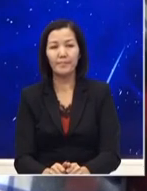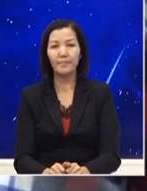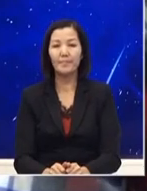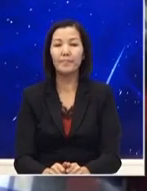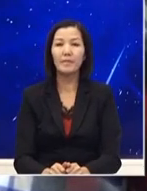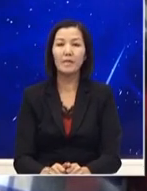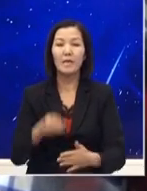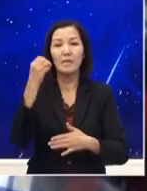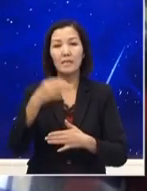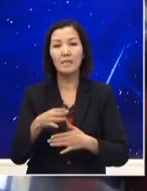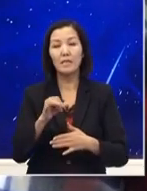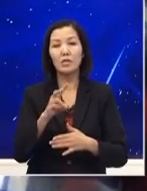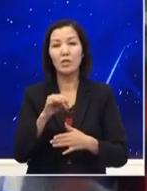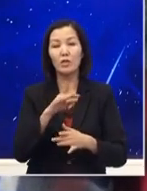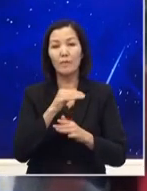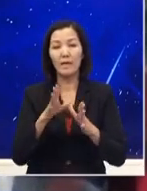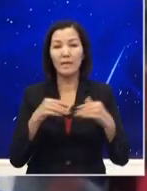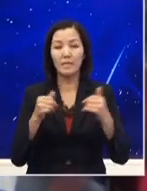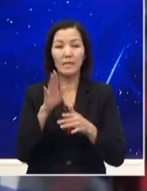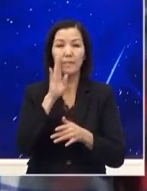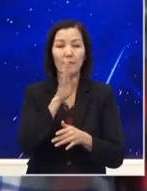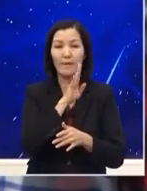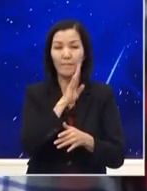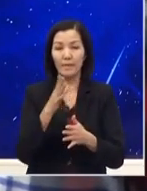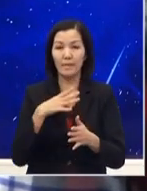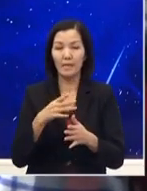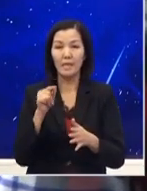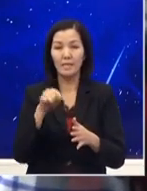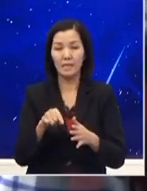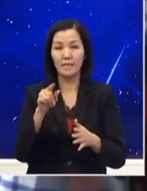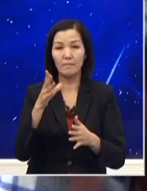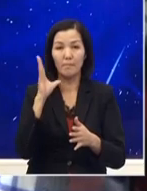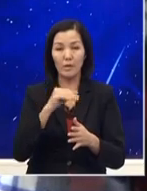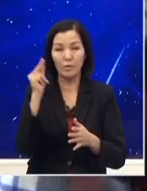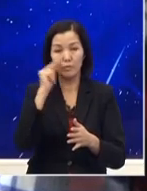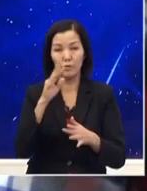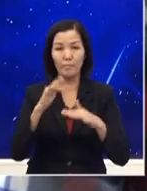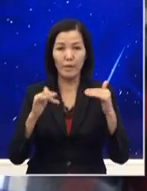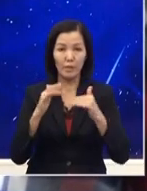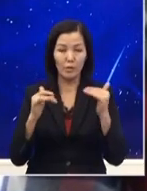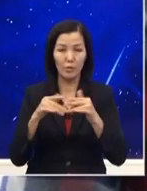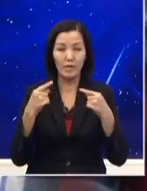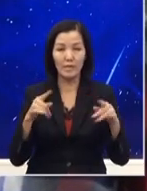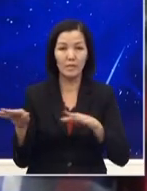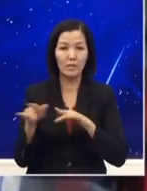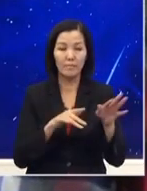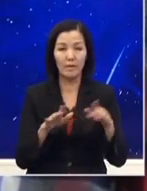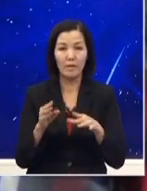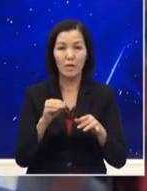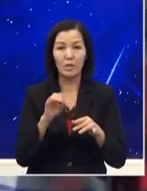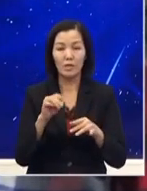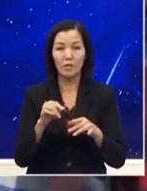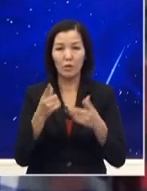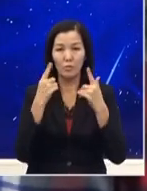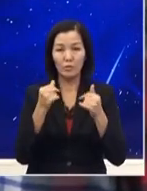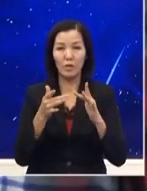Центр «Жануя» для нас, многодетных матерей, стал большим подспорьем. Здесь я смогла обучиться мастерству маникюра. О различных мероприятиях в «Жануя» я узнаю